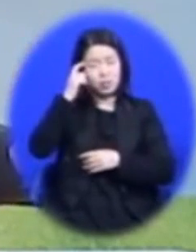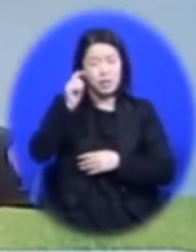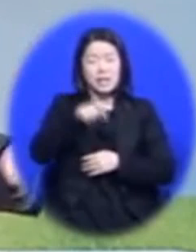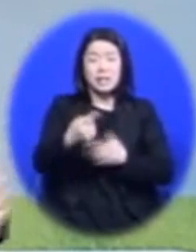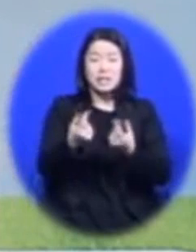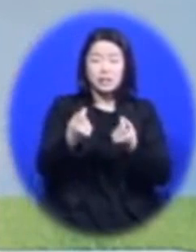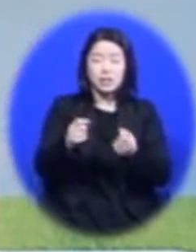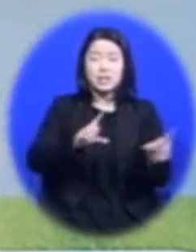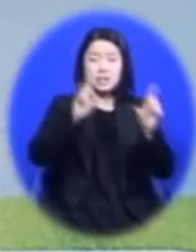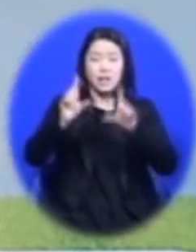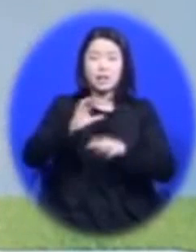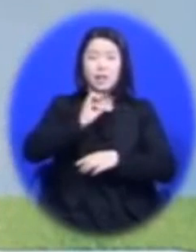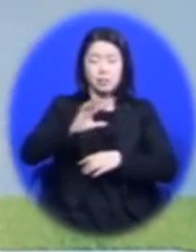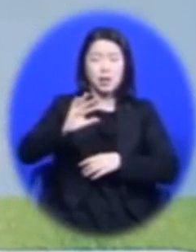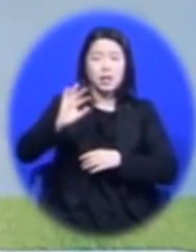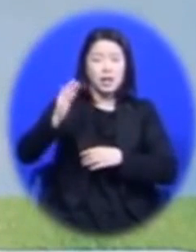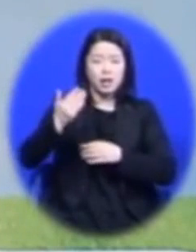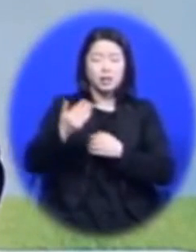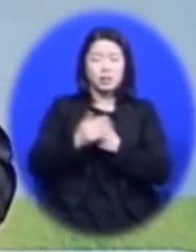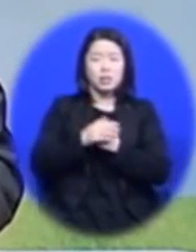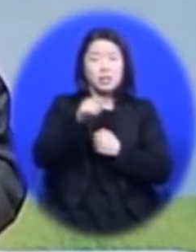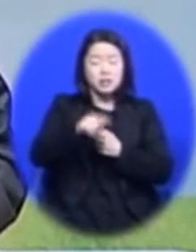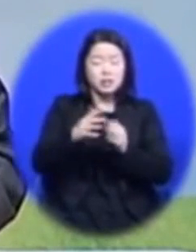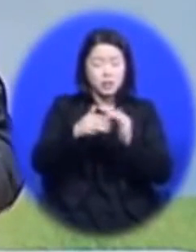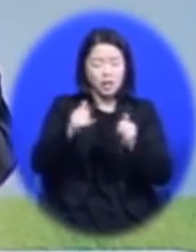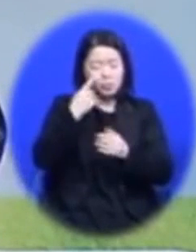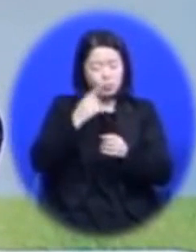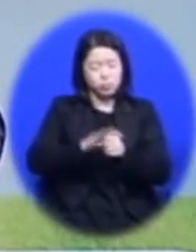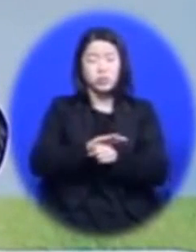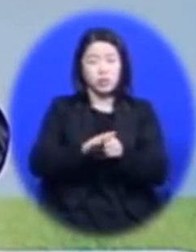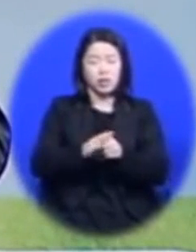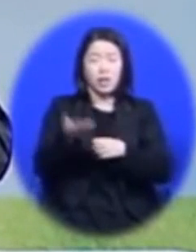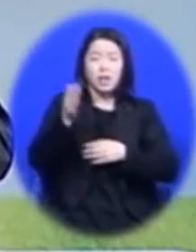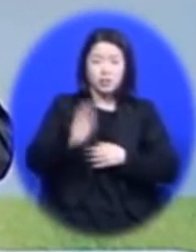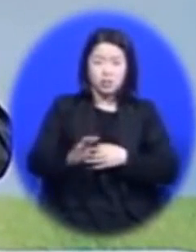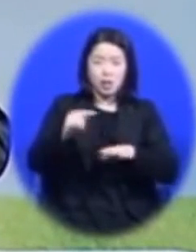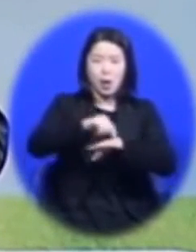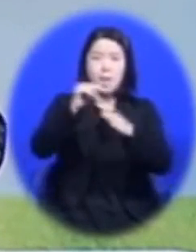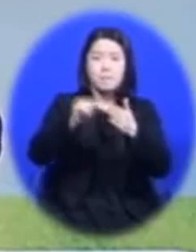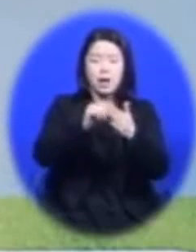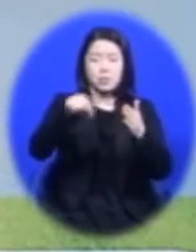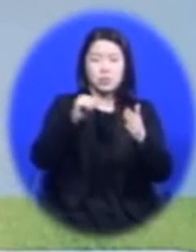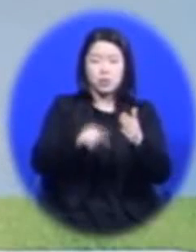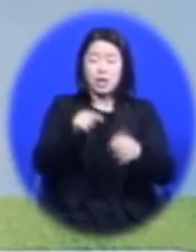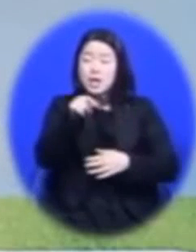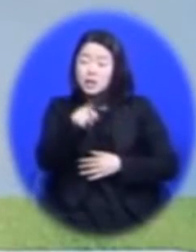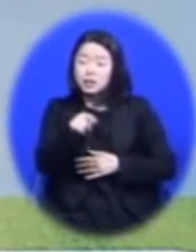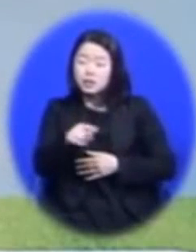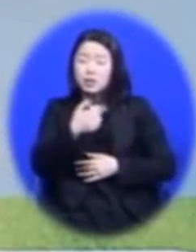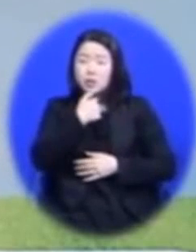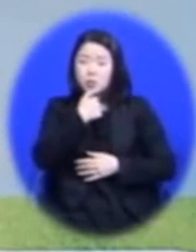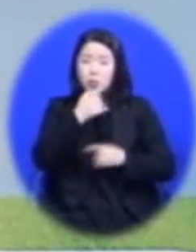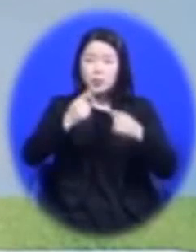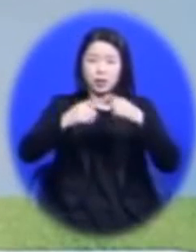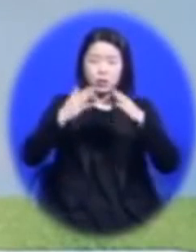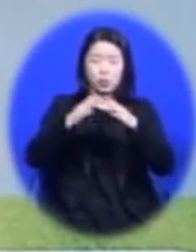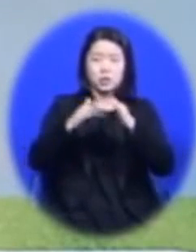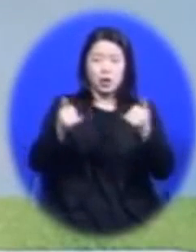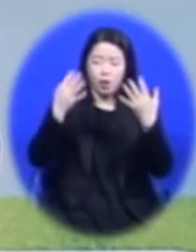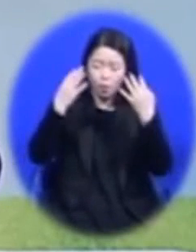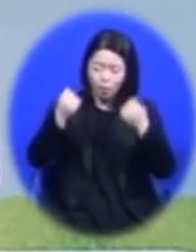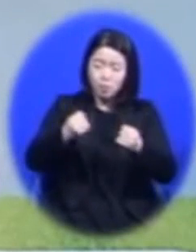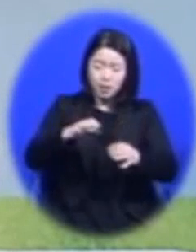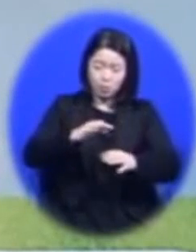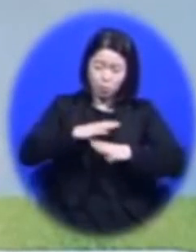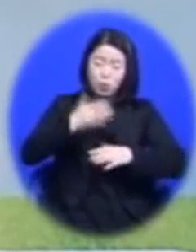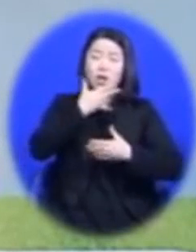했던 그들이 얼마나 불쌍하냐. 그런데 점점 마음에 그 로마 교회 교인들이 얼마나 놀라운